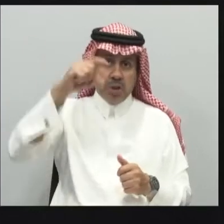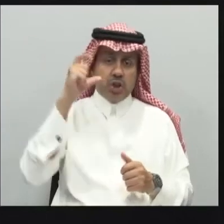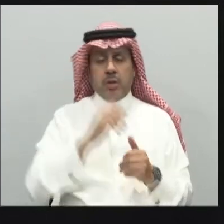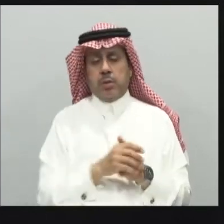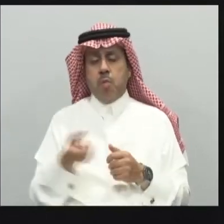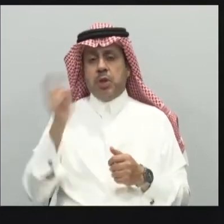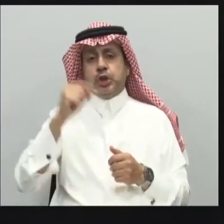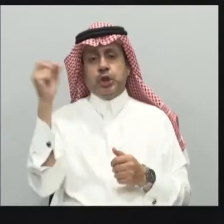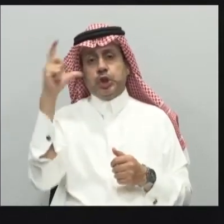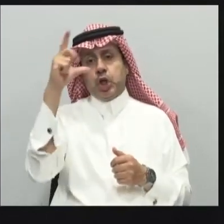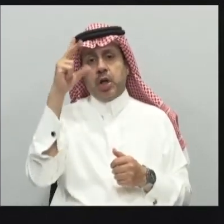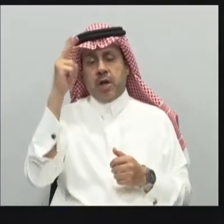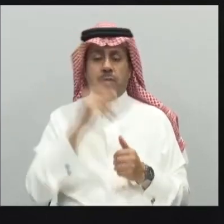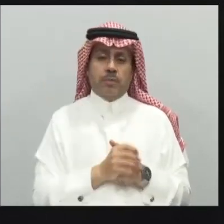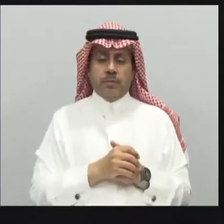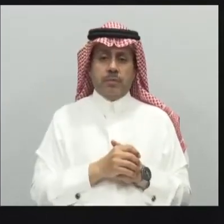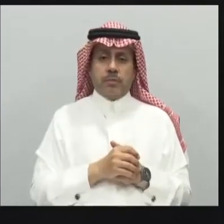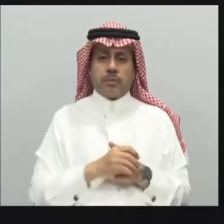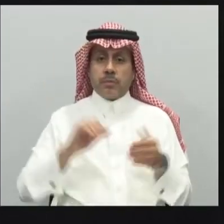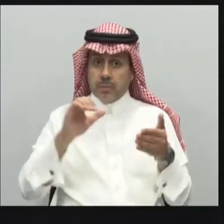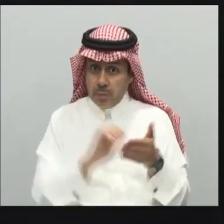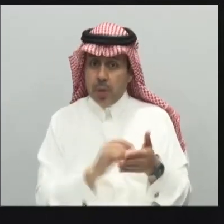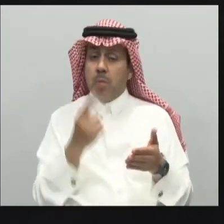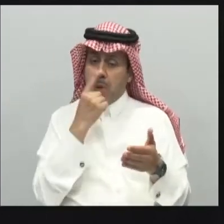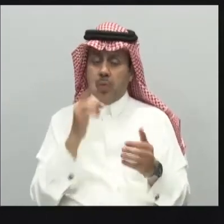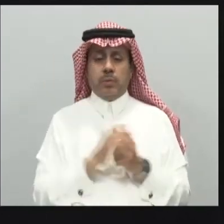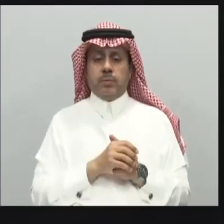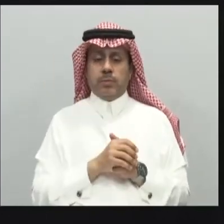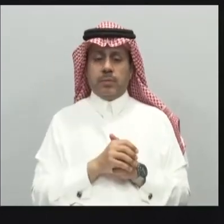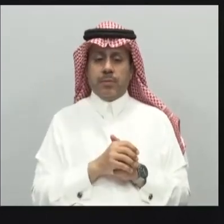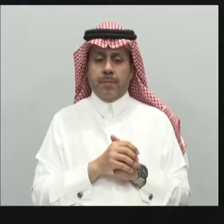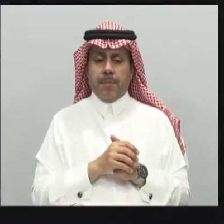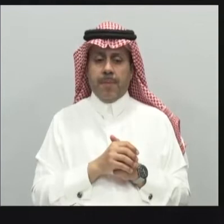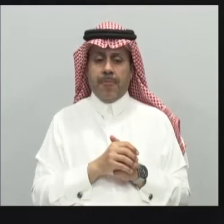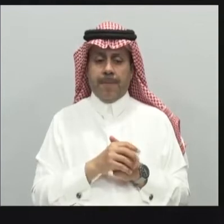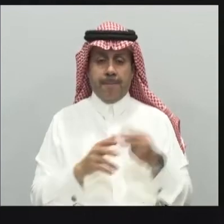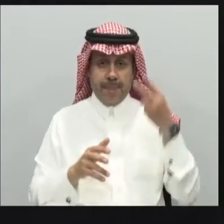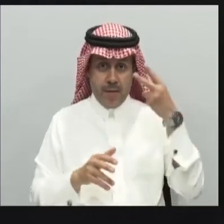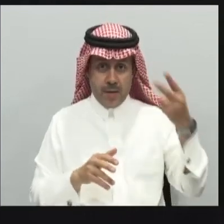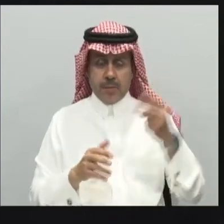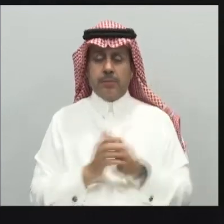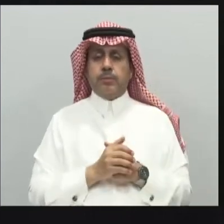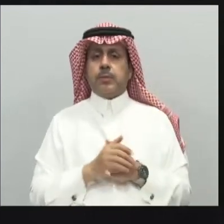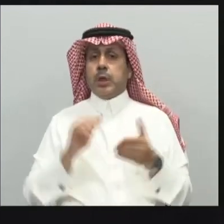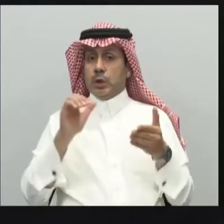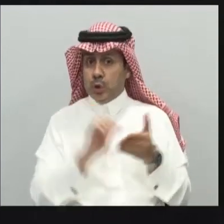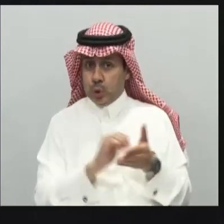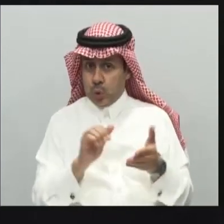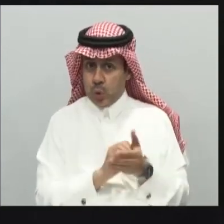بعد شهرين فهذا ايضا شرط مقبول ناتي الى الثاني الشروط